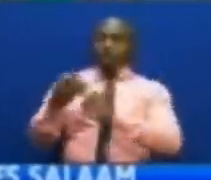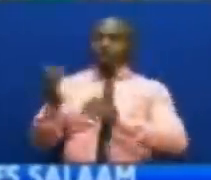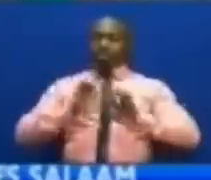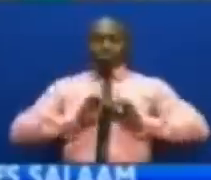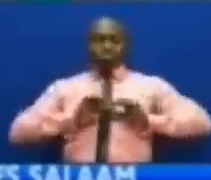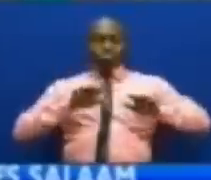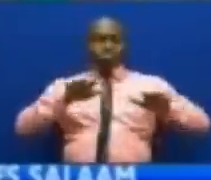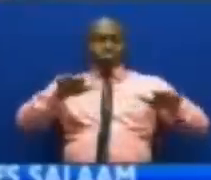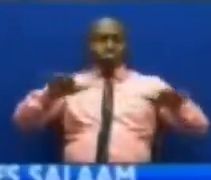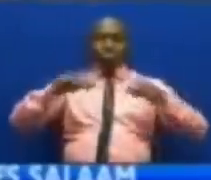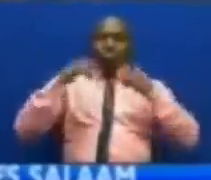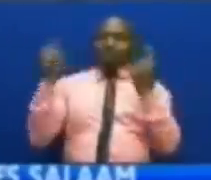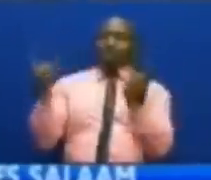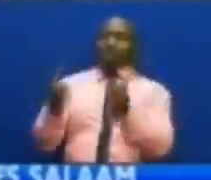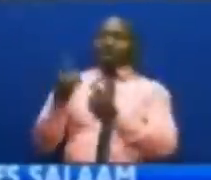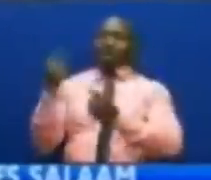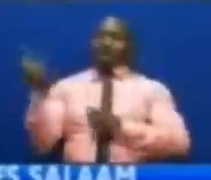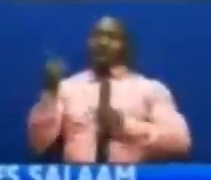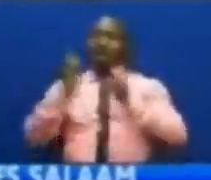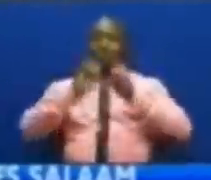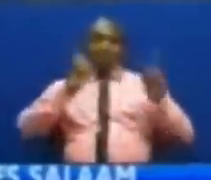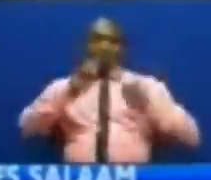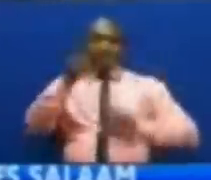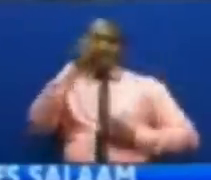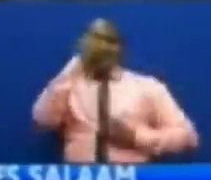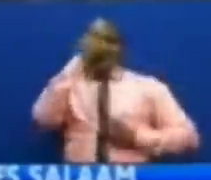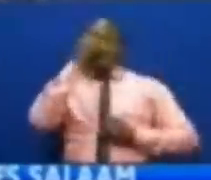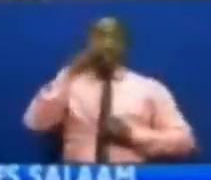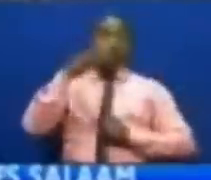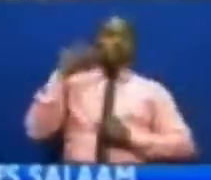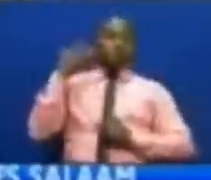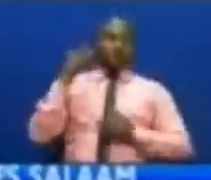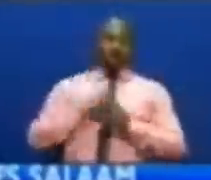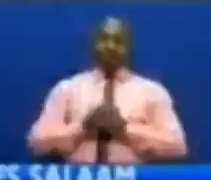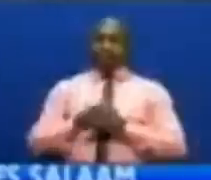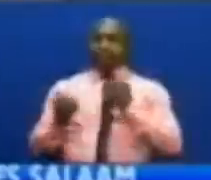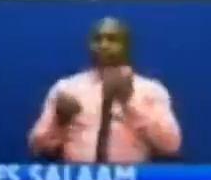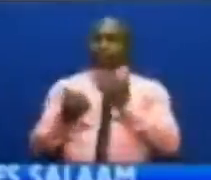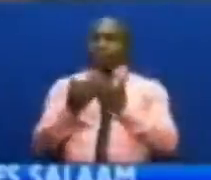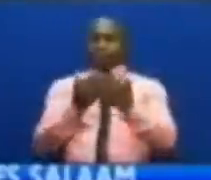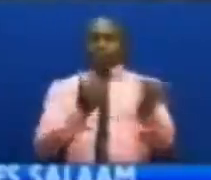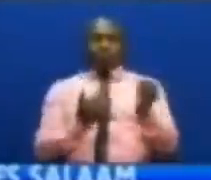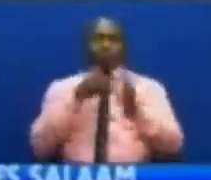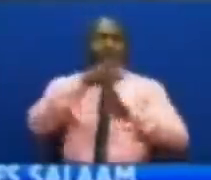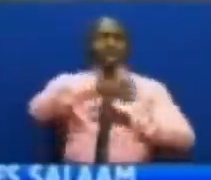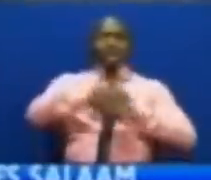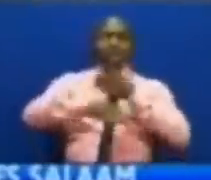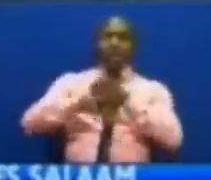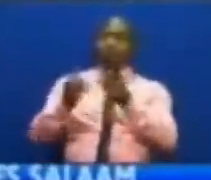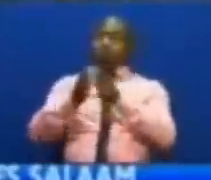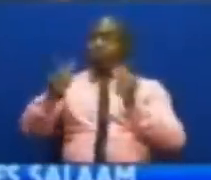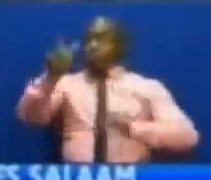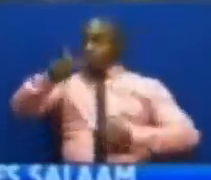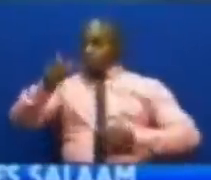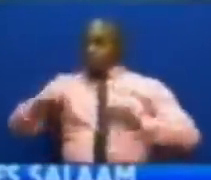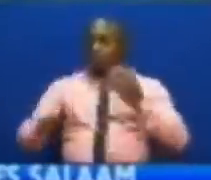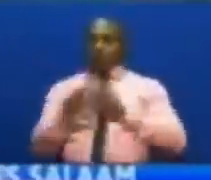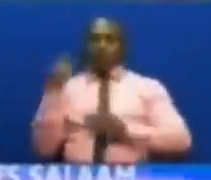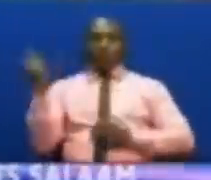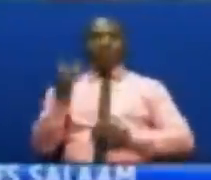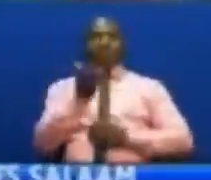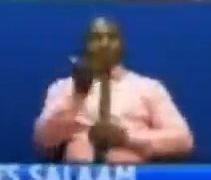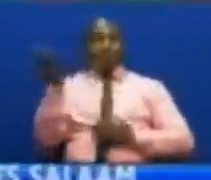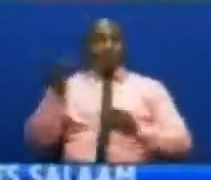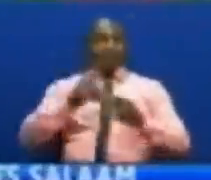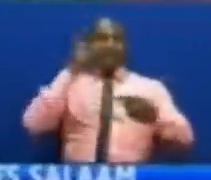mataifa mbalimbali ya Asia na Ulaya. Kutokana na mwingiliano mkubwa wa watu kutoka mataifa mengine na hatari